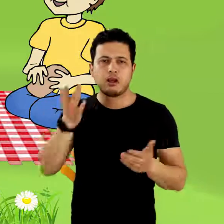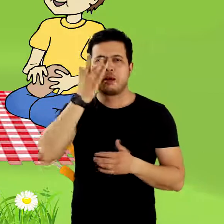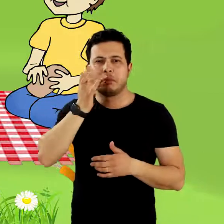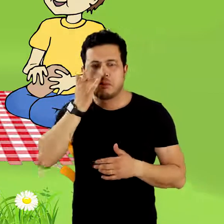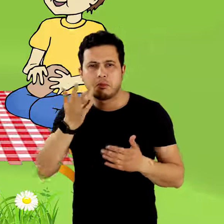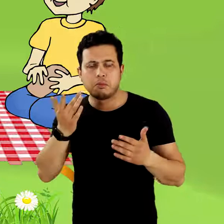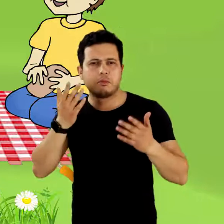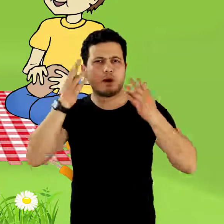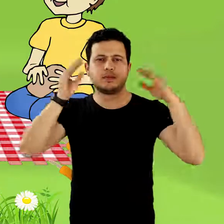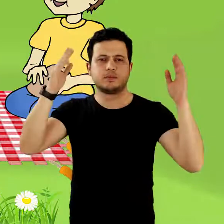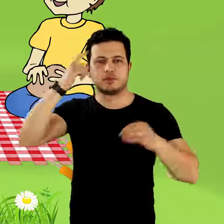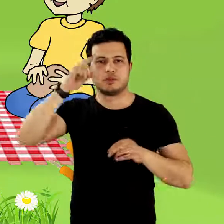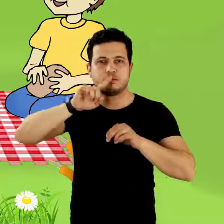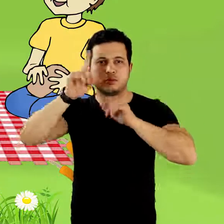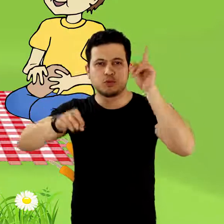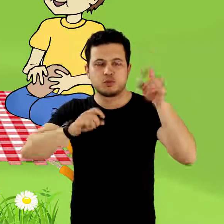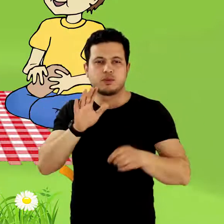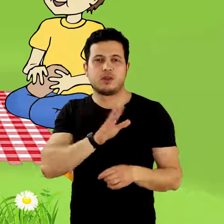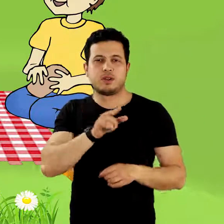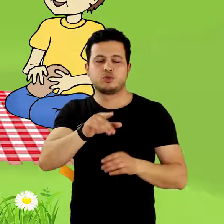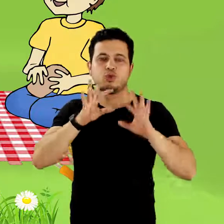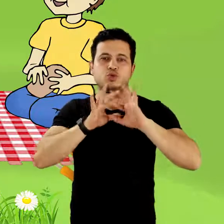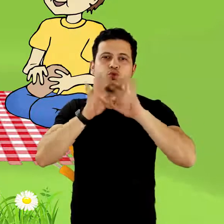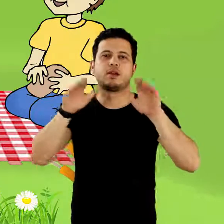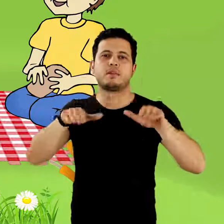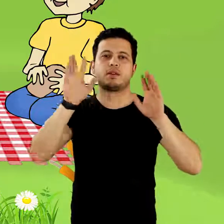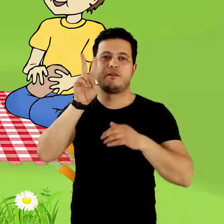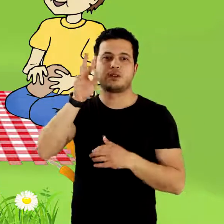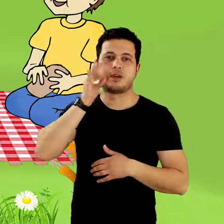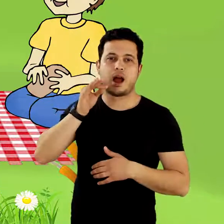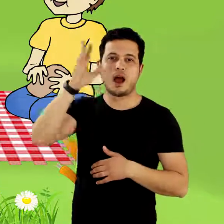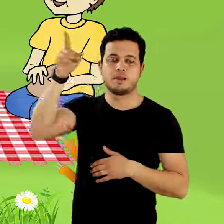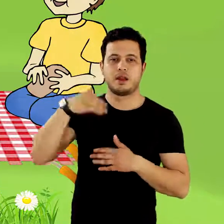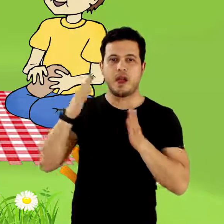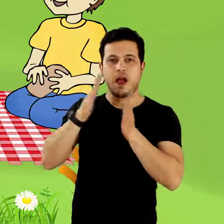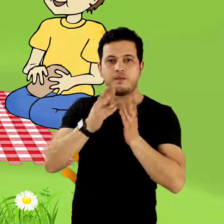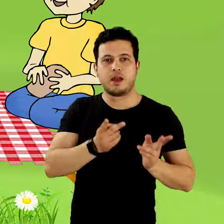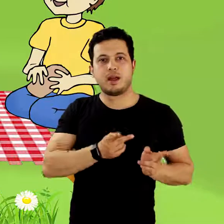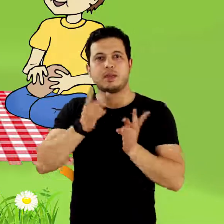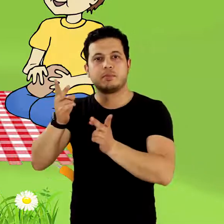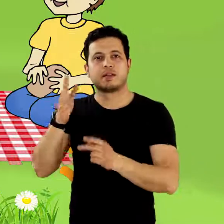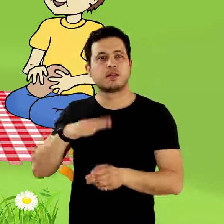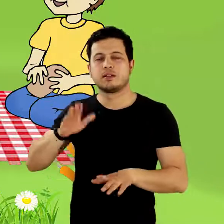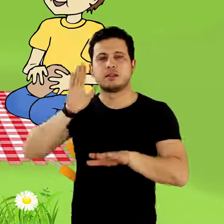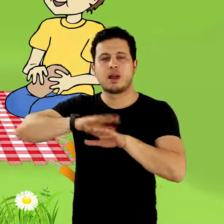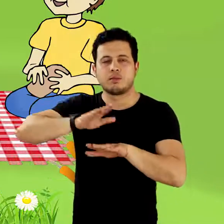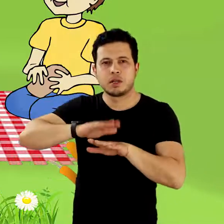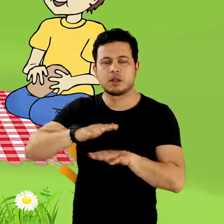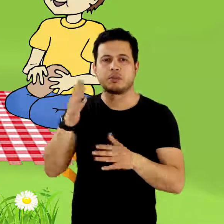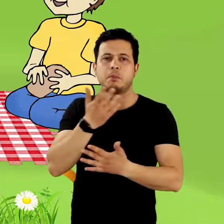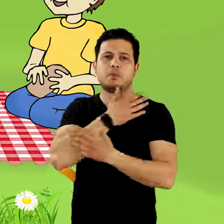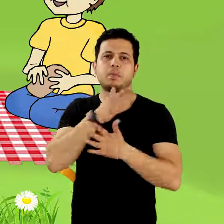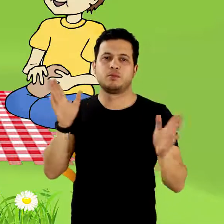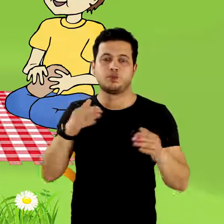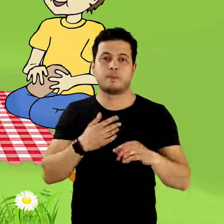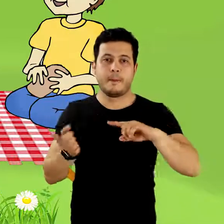hala çözememişlerdi. Ya Veysel abi onları eve götürmek isterse? O zaman ne yapacaklardı?